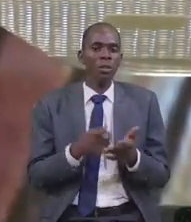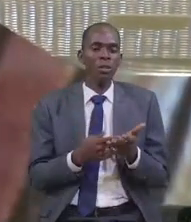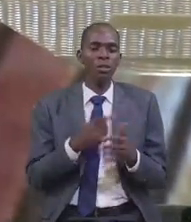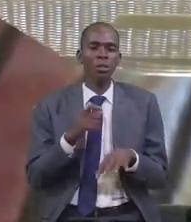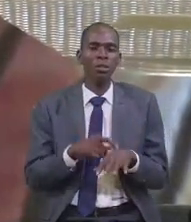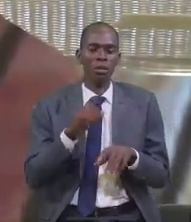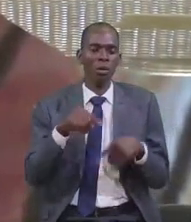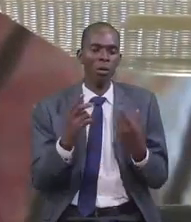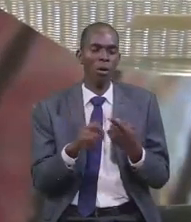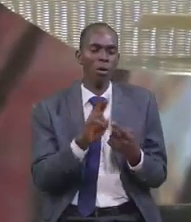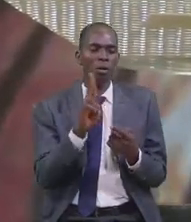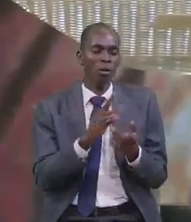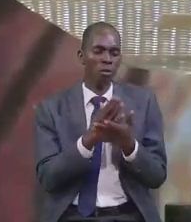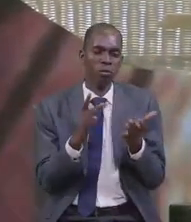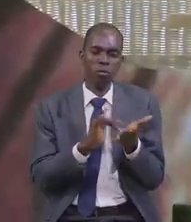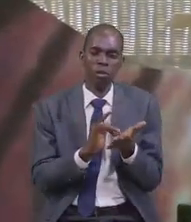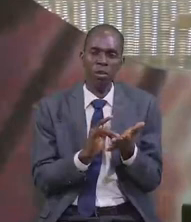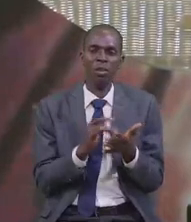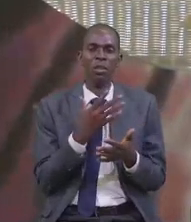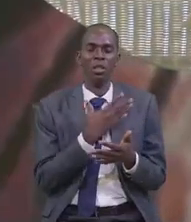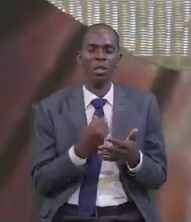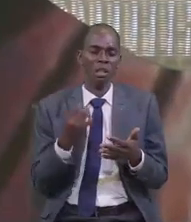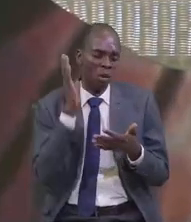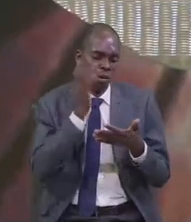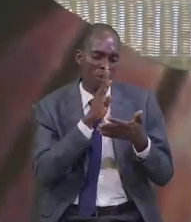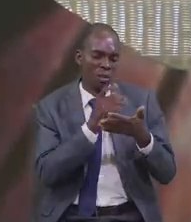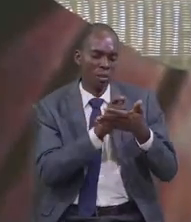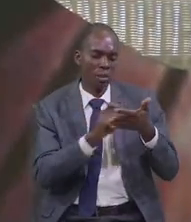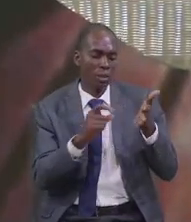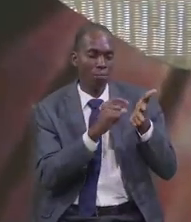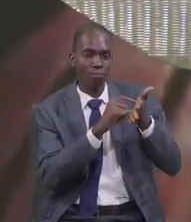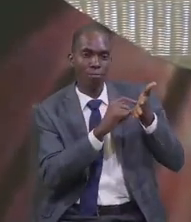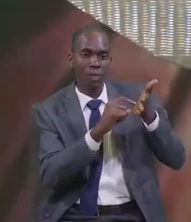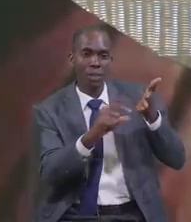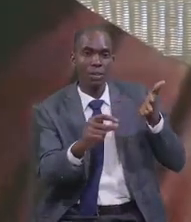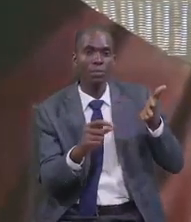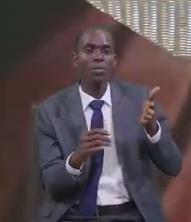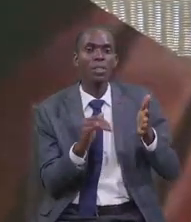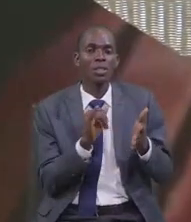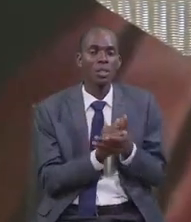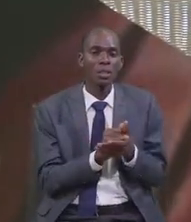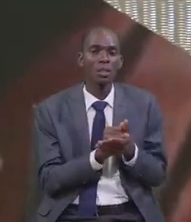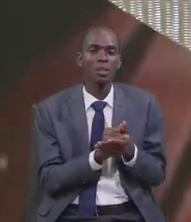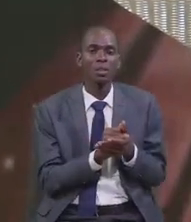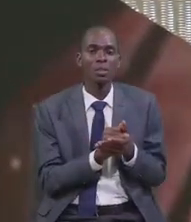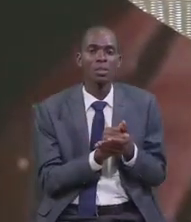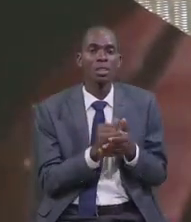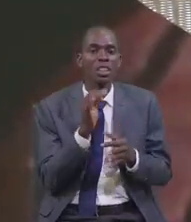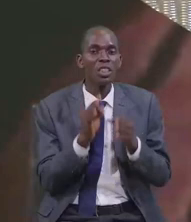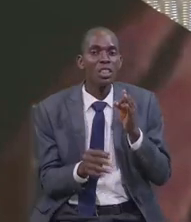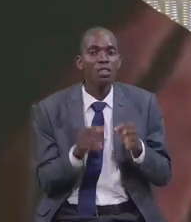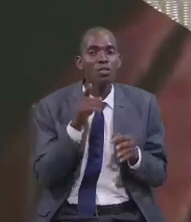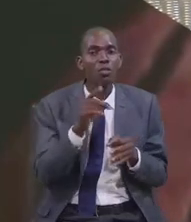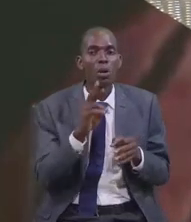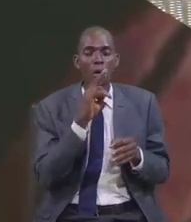les compléments supplémentaires ou bien un médicament, alors c'est écrit, vous devez lire la notice. Que on dit que ce n'est pas